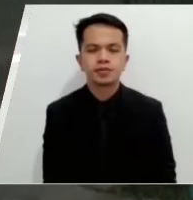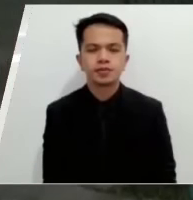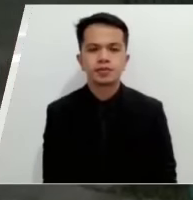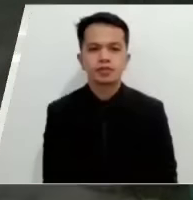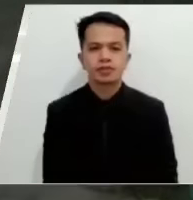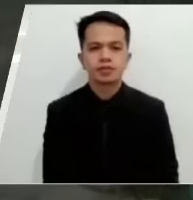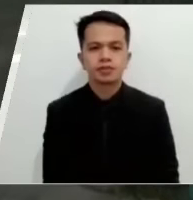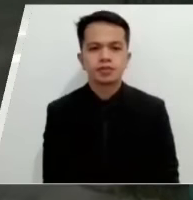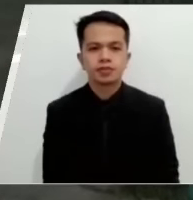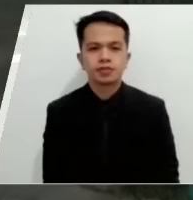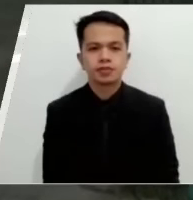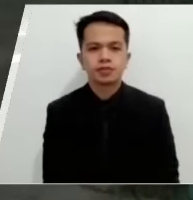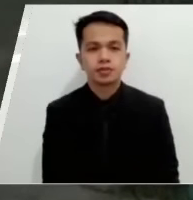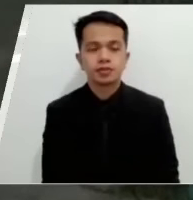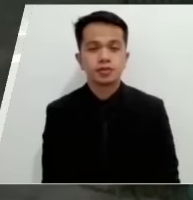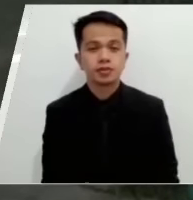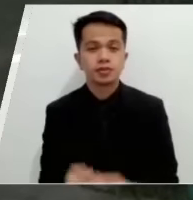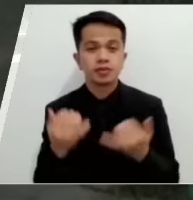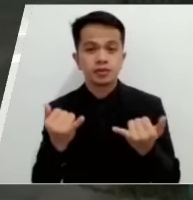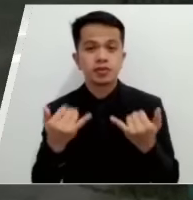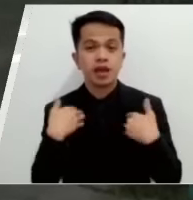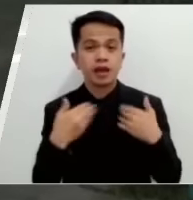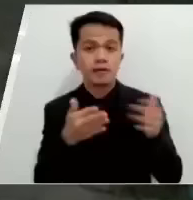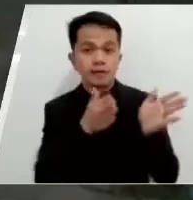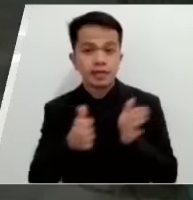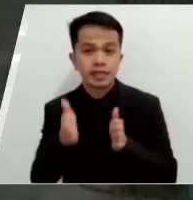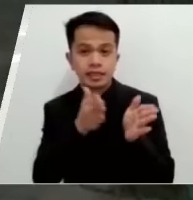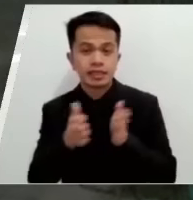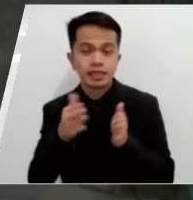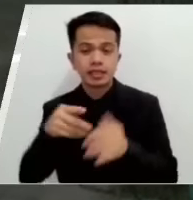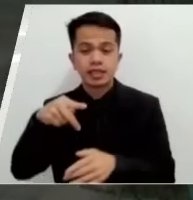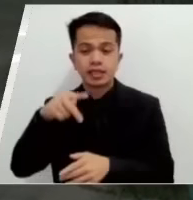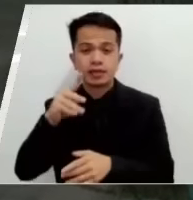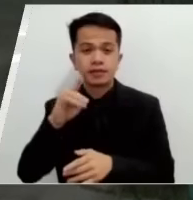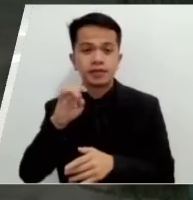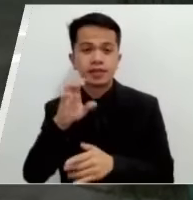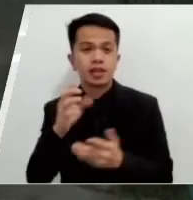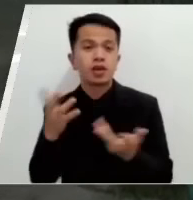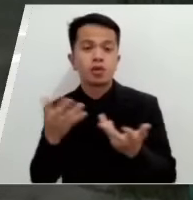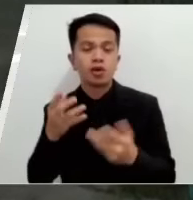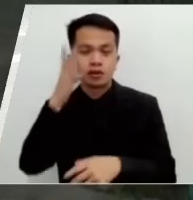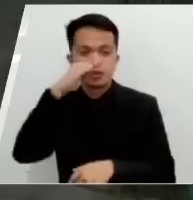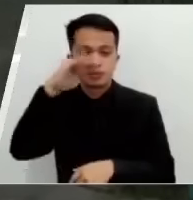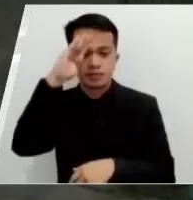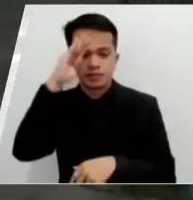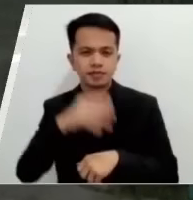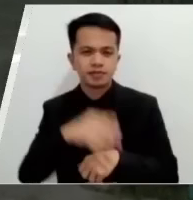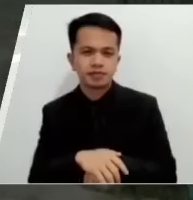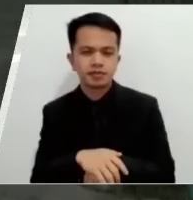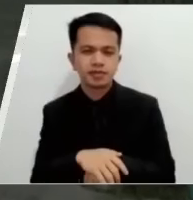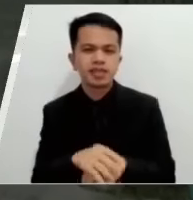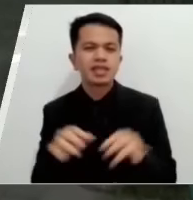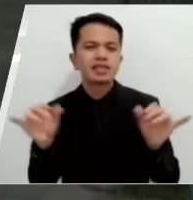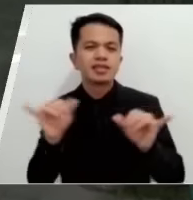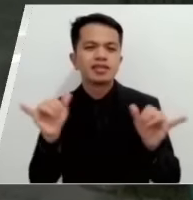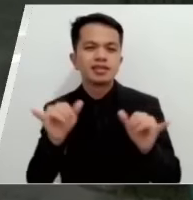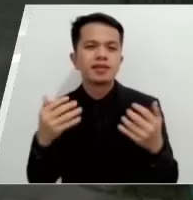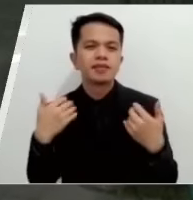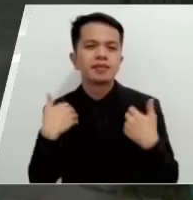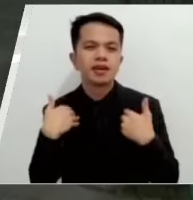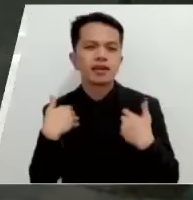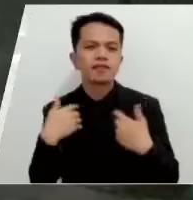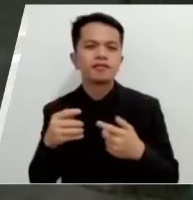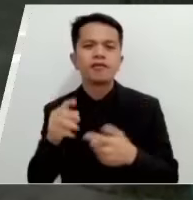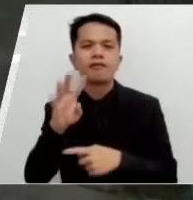Pia, may isa pang operasyon na isinagawa itong PDEG dito pa rin sa Imus, Cavite na halos kasabay lang nitong iniulat natin.